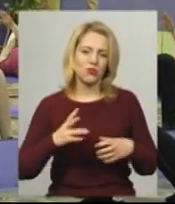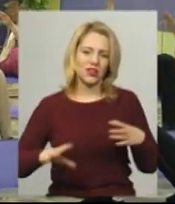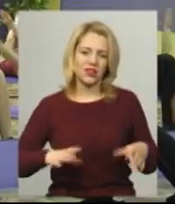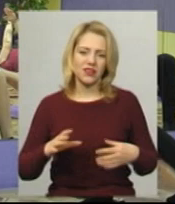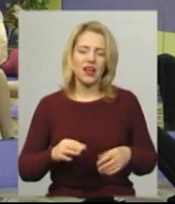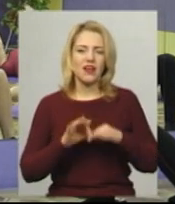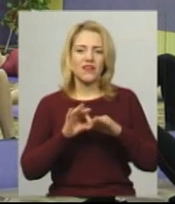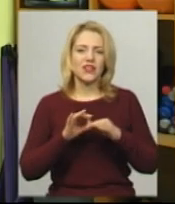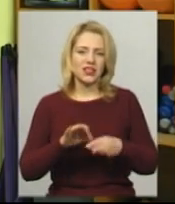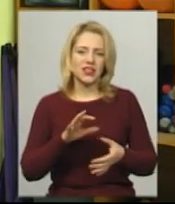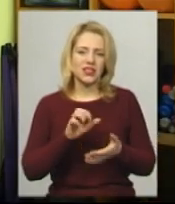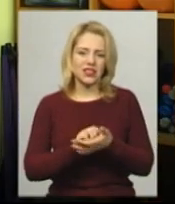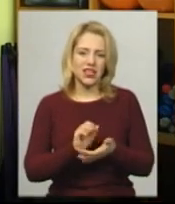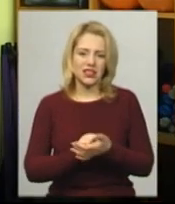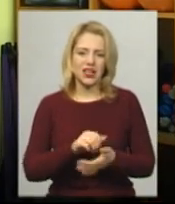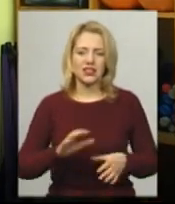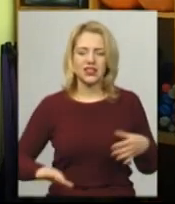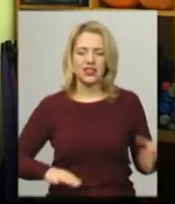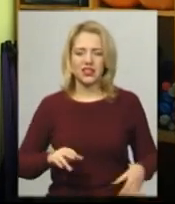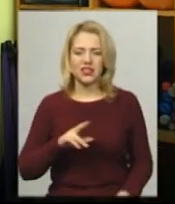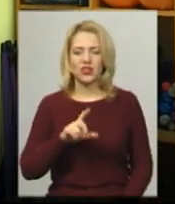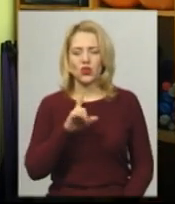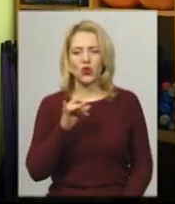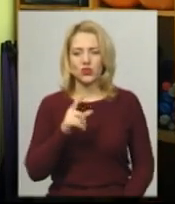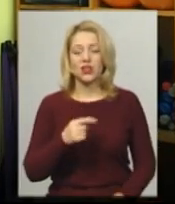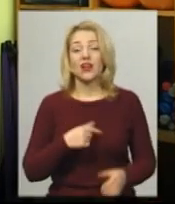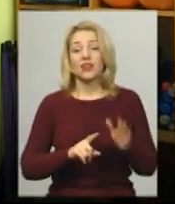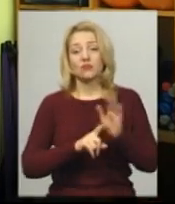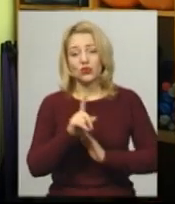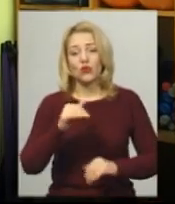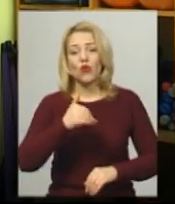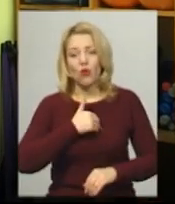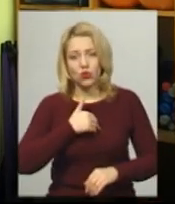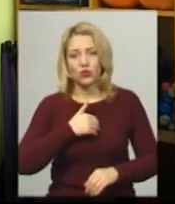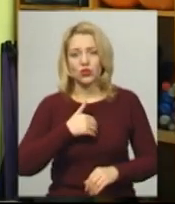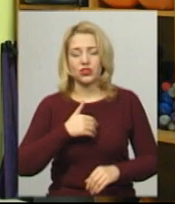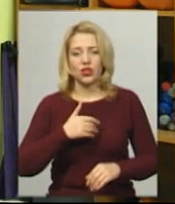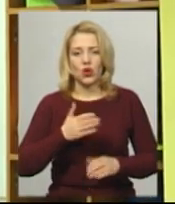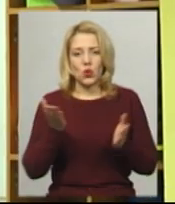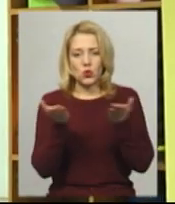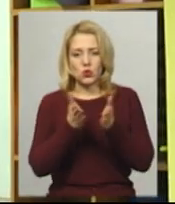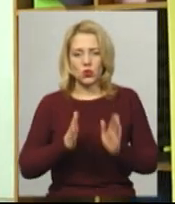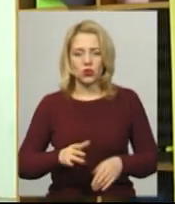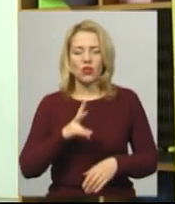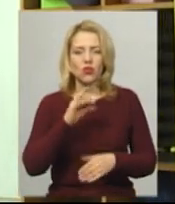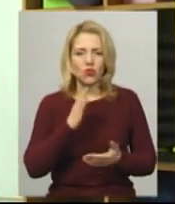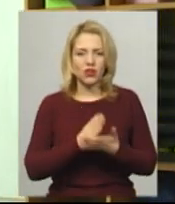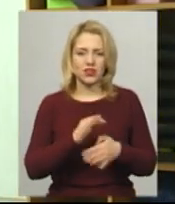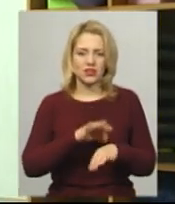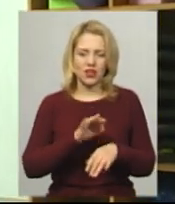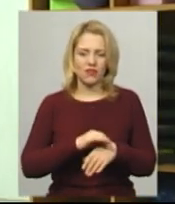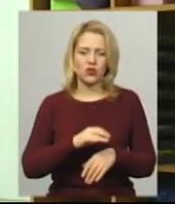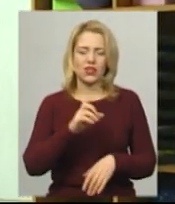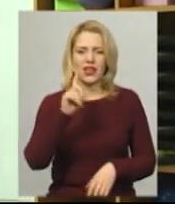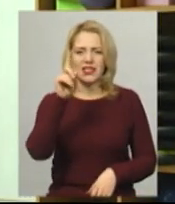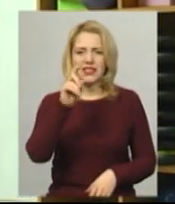веде тренер Тетяна Дрозд. Зазвичай хочу схуднути, але при цьому мають захворювання другі, сколіоз, тазобедрені сустави,